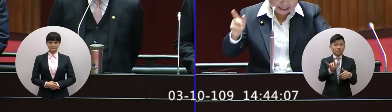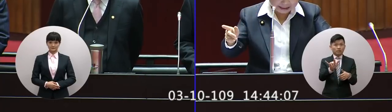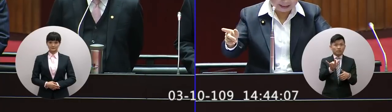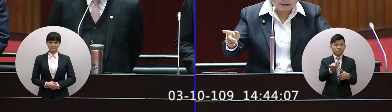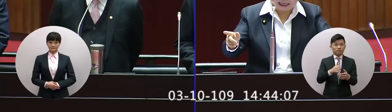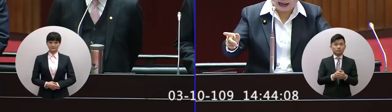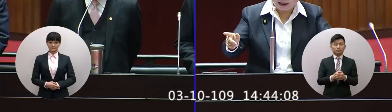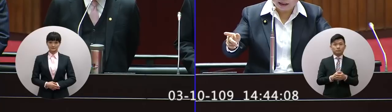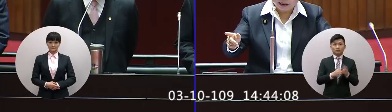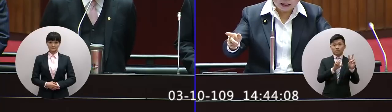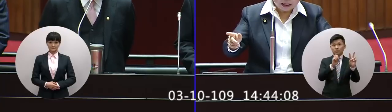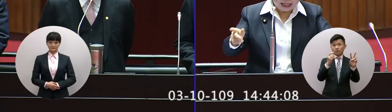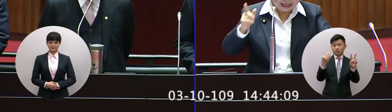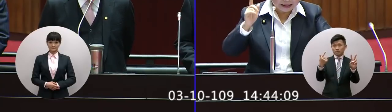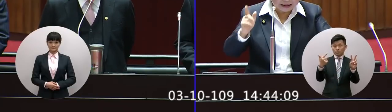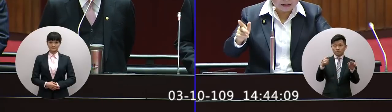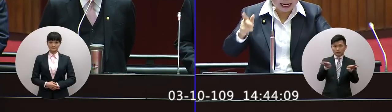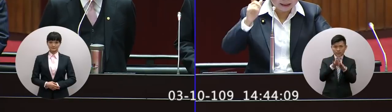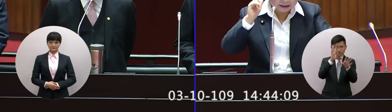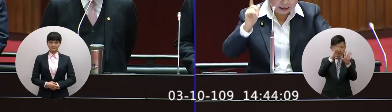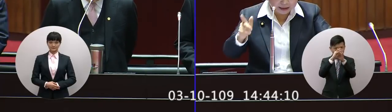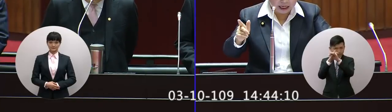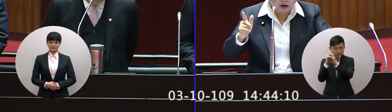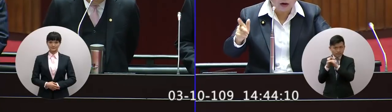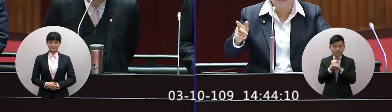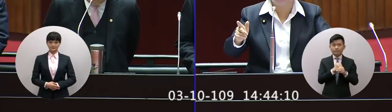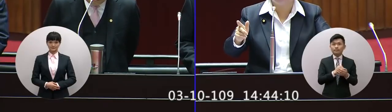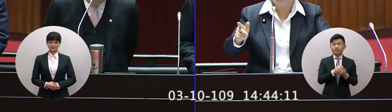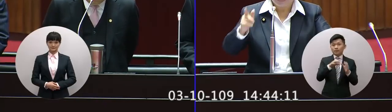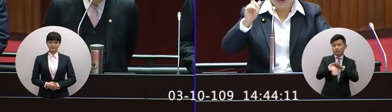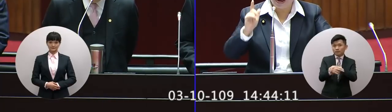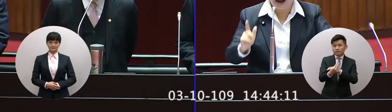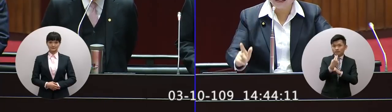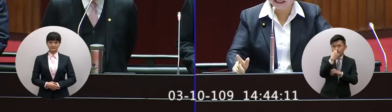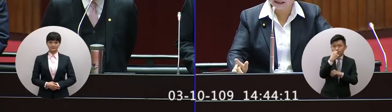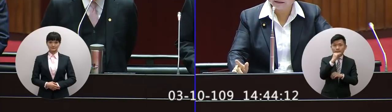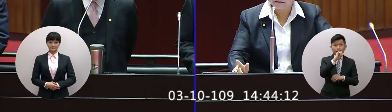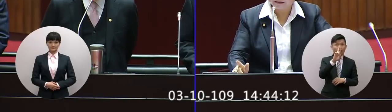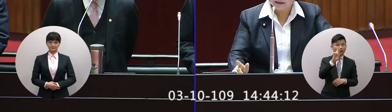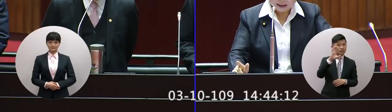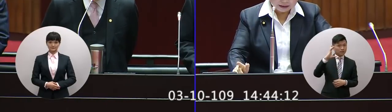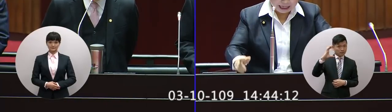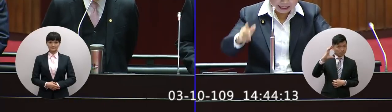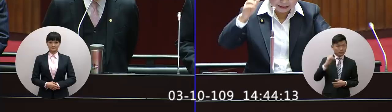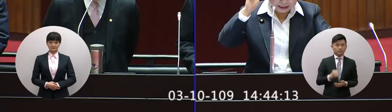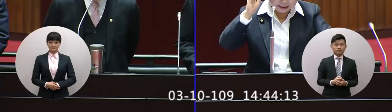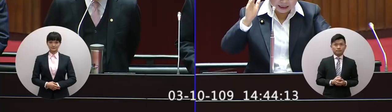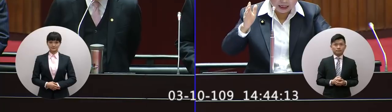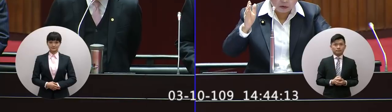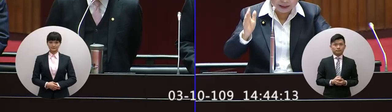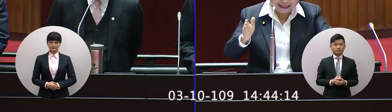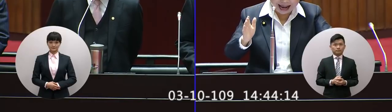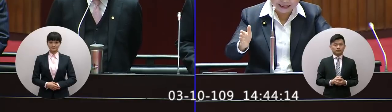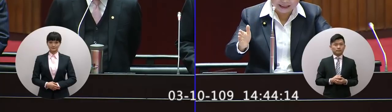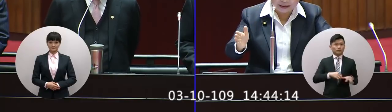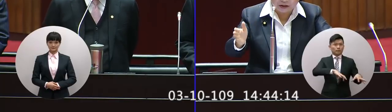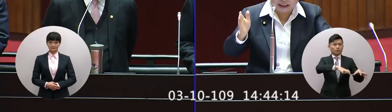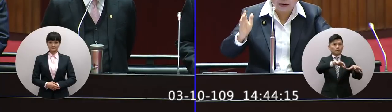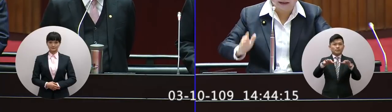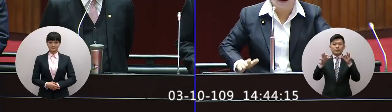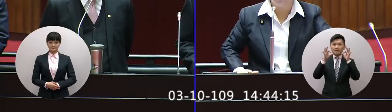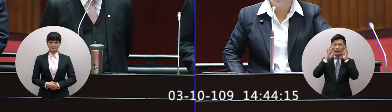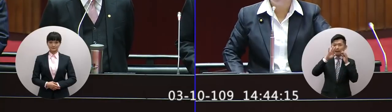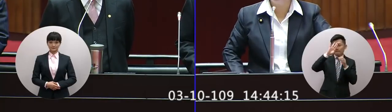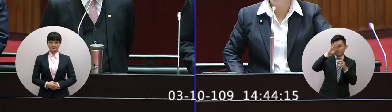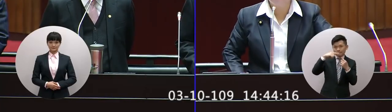2016年开始调查，他开始调查测得空气 IRC。在整个国际癌症研究